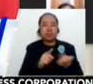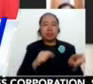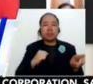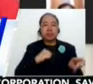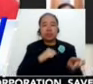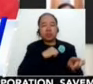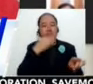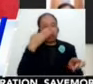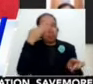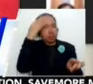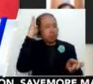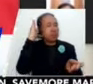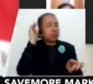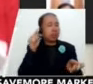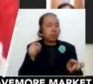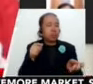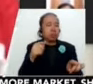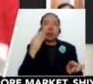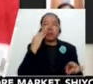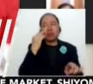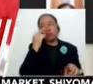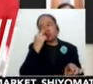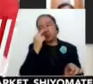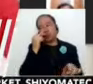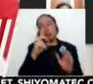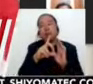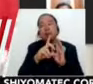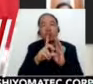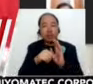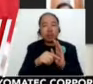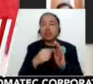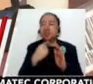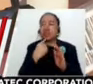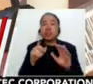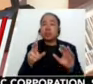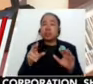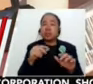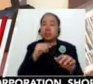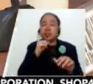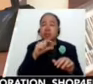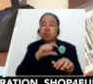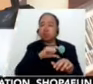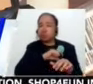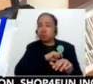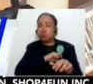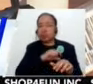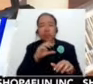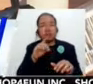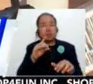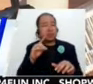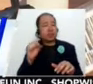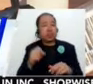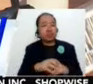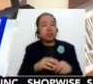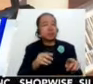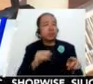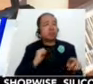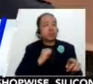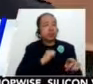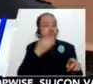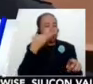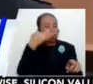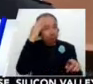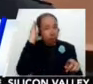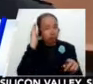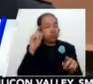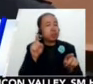diba? Binawi rin naman niya later on na hindi police yung DDS. Bukod kay Senador Bato De La Rosa, nasa pagdinig din